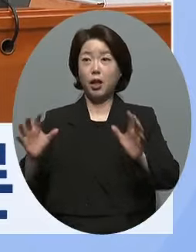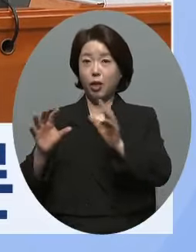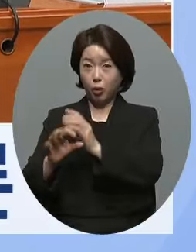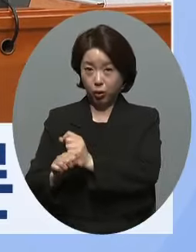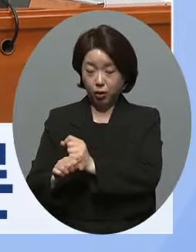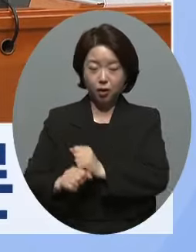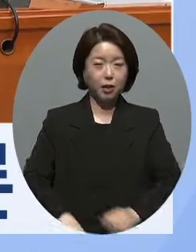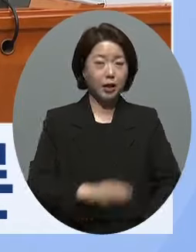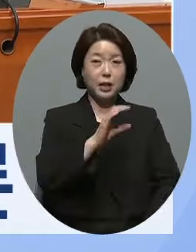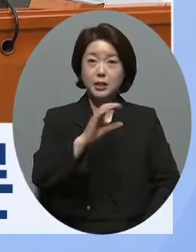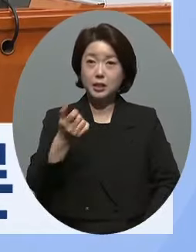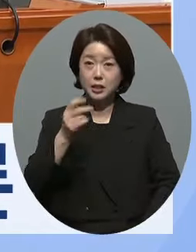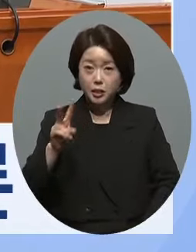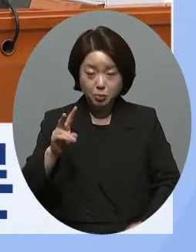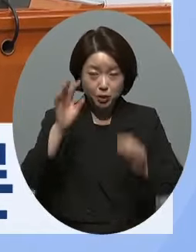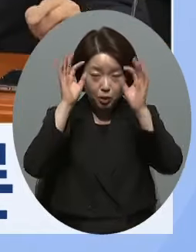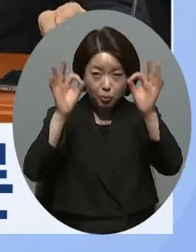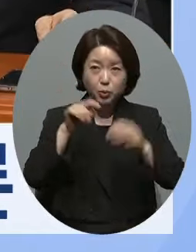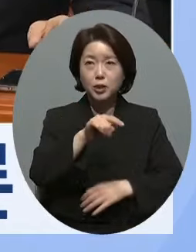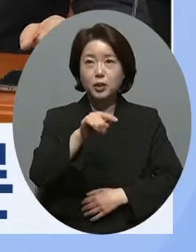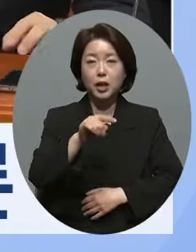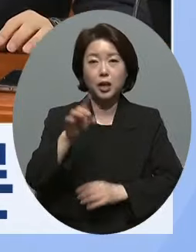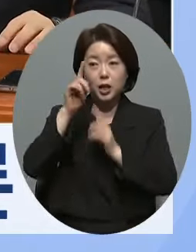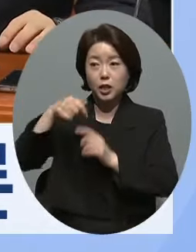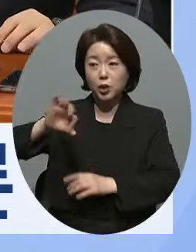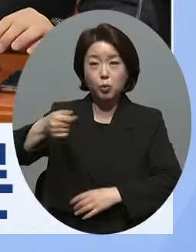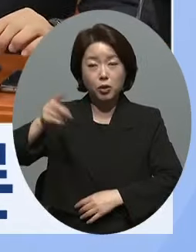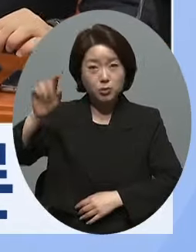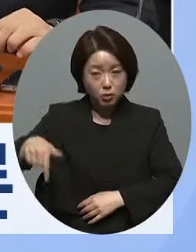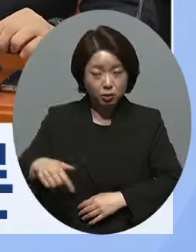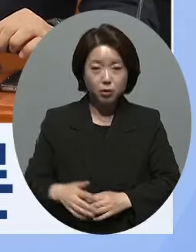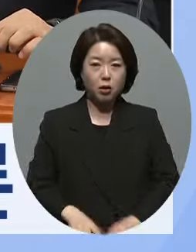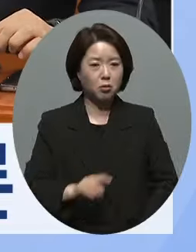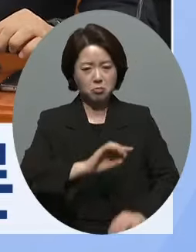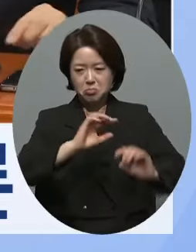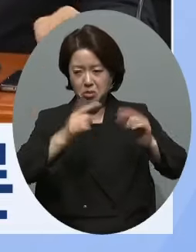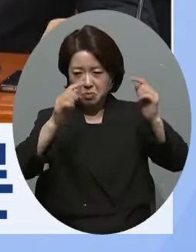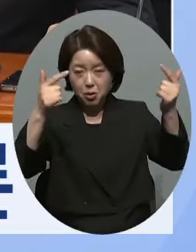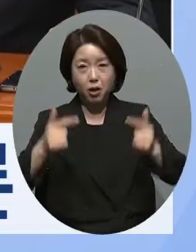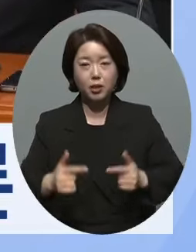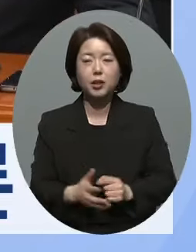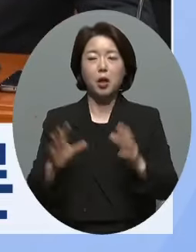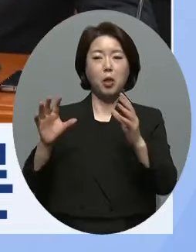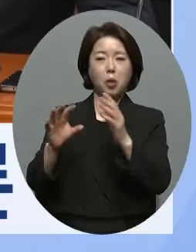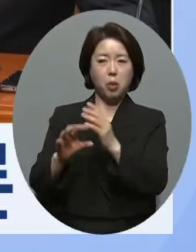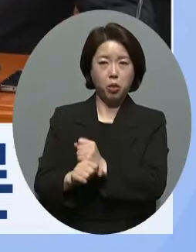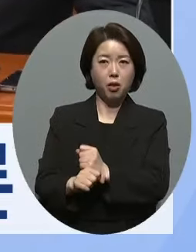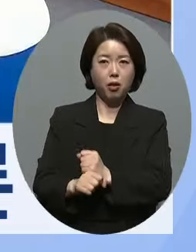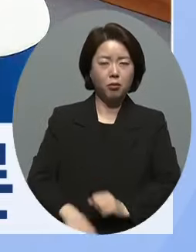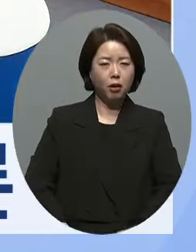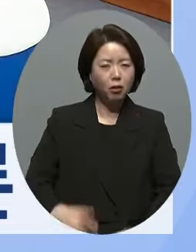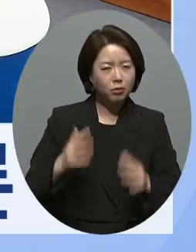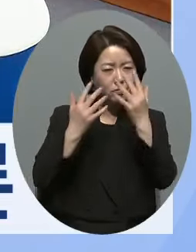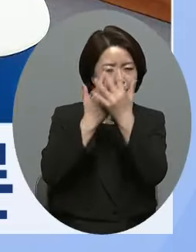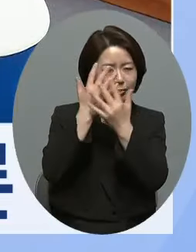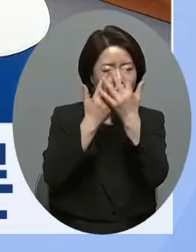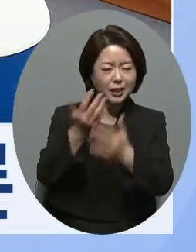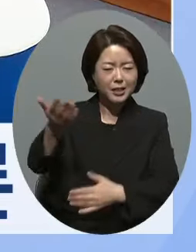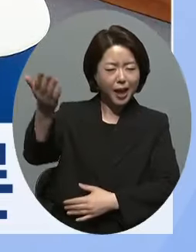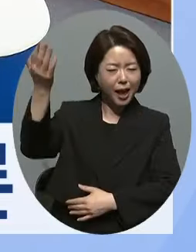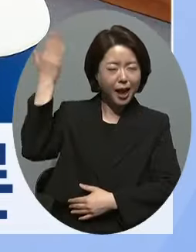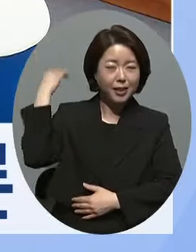이원석 총장이 그 공당이 더 이상 이런 식으로 문제지에 만 된다고 하니까 사그라 들었죠 이러다 보니까 지금 기억도 가물가물한이 최성원 시